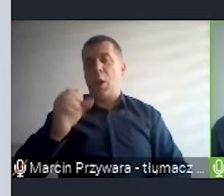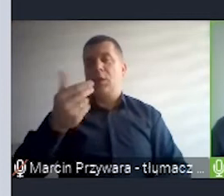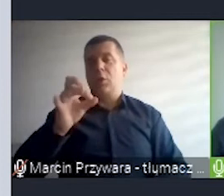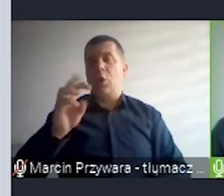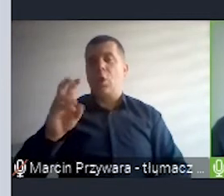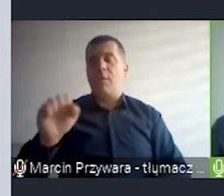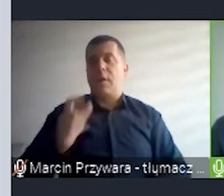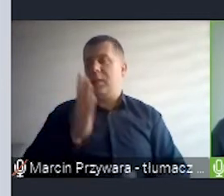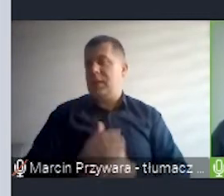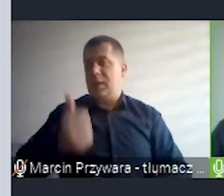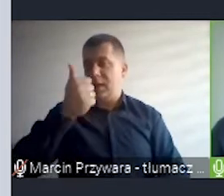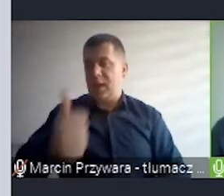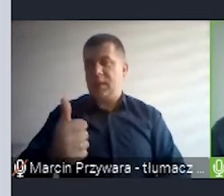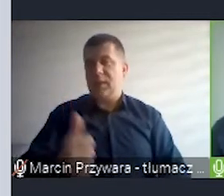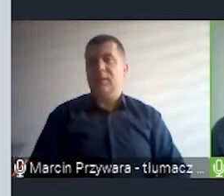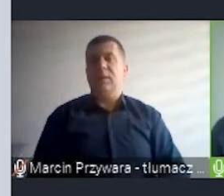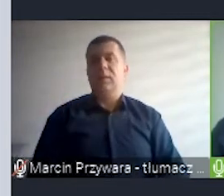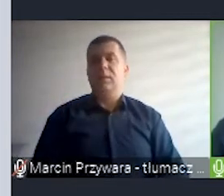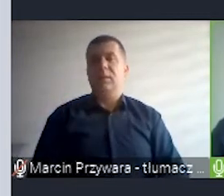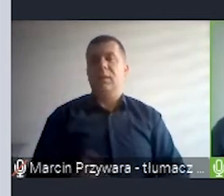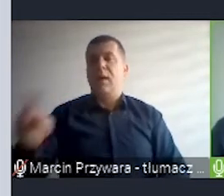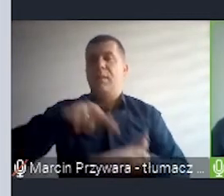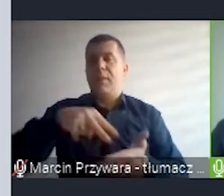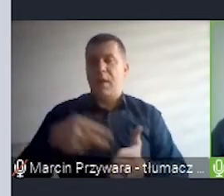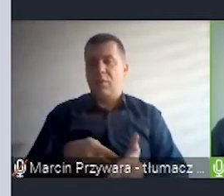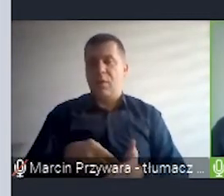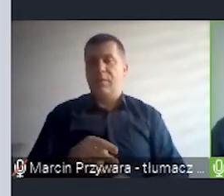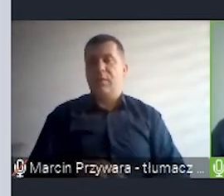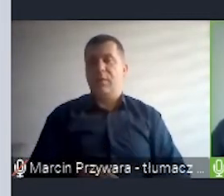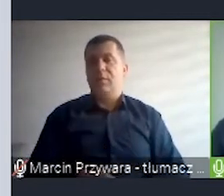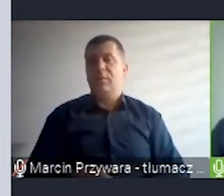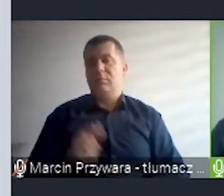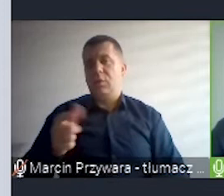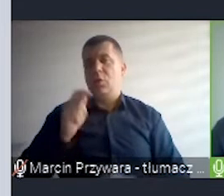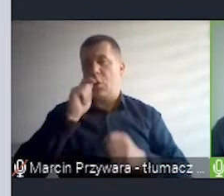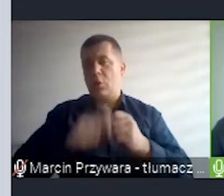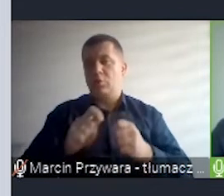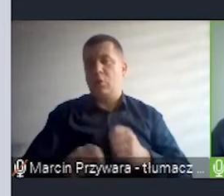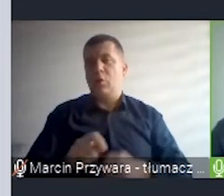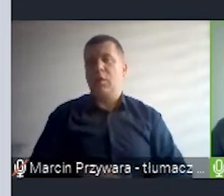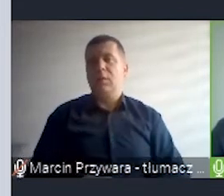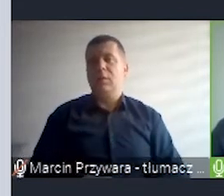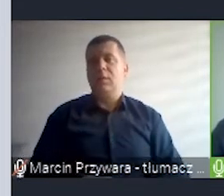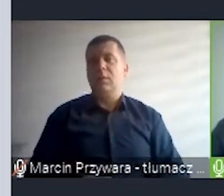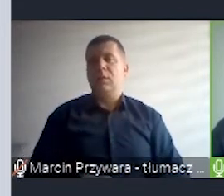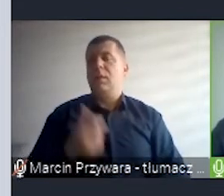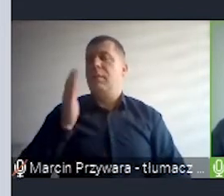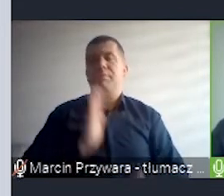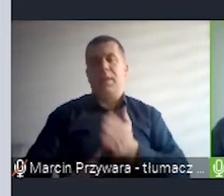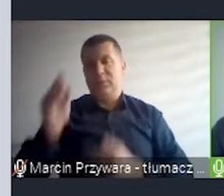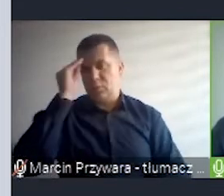była jedyna z takich planowych form kontroli, która nie była zapowiadana.